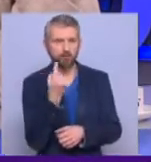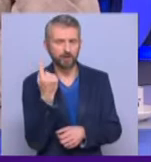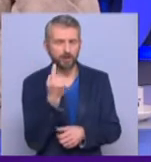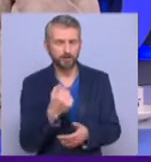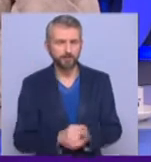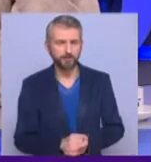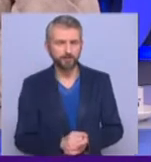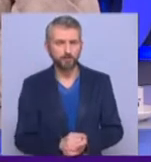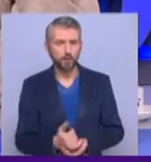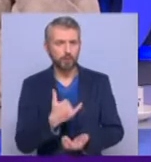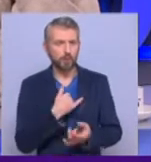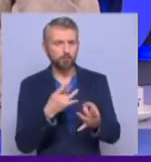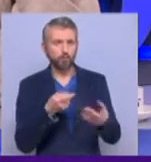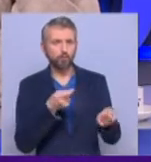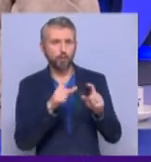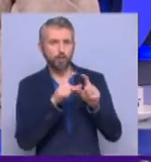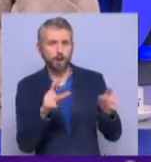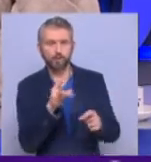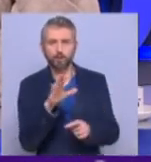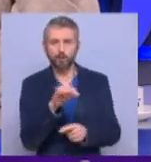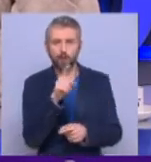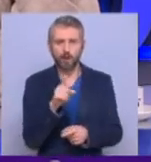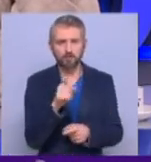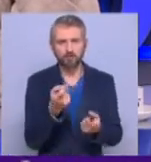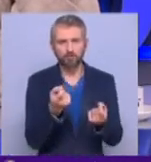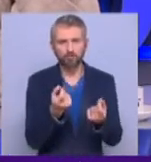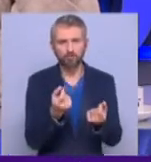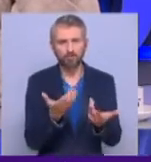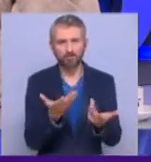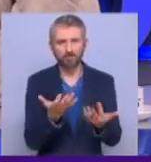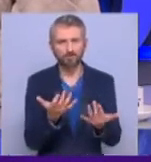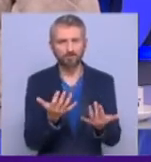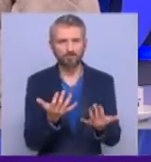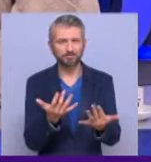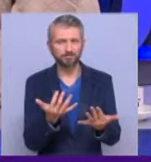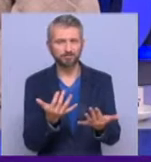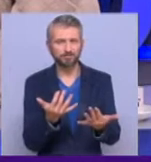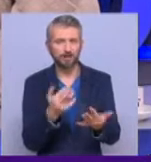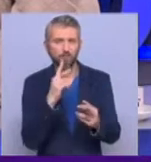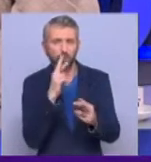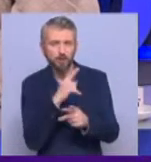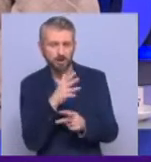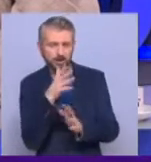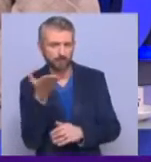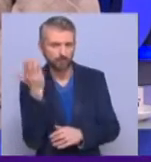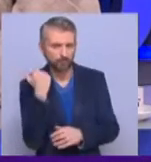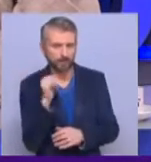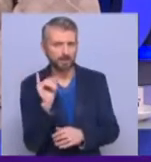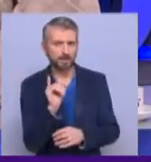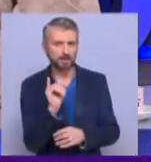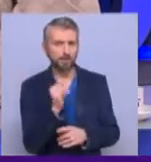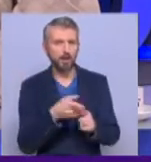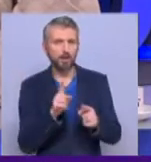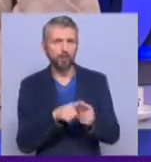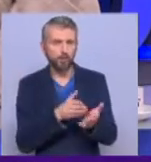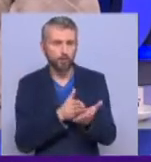лічильник. У нас просто регулятор і НАК «Нафтогаз» трошки, скажімо так, помилилися в свій час, і цю